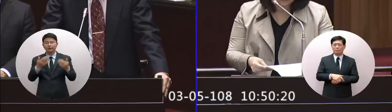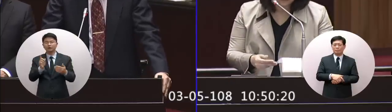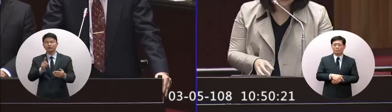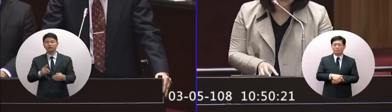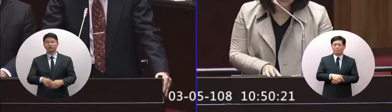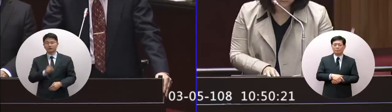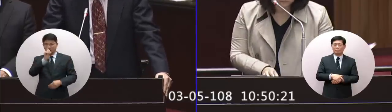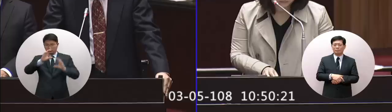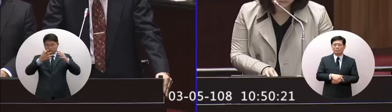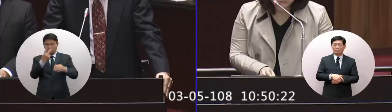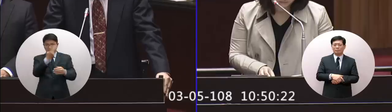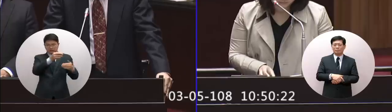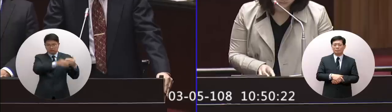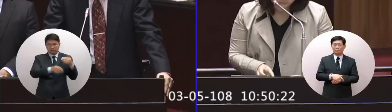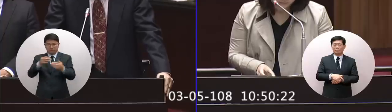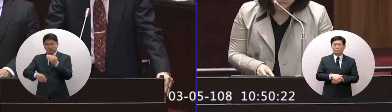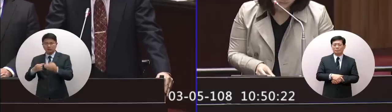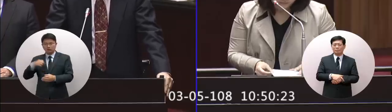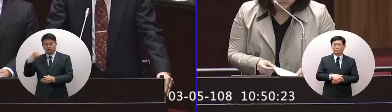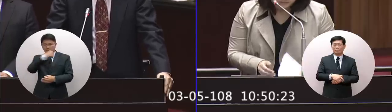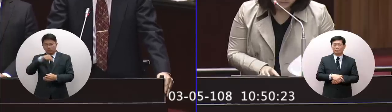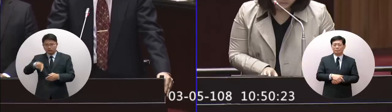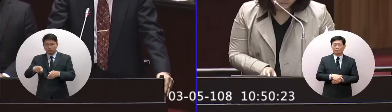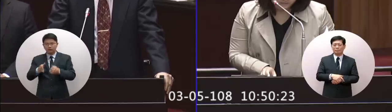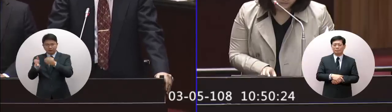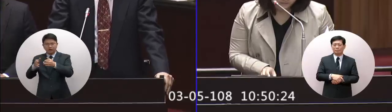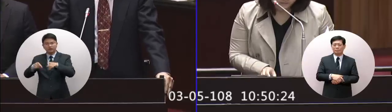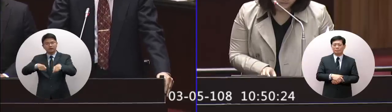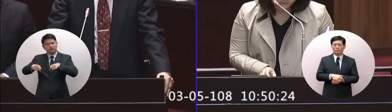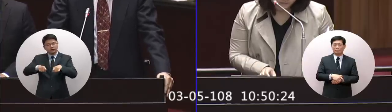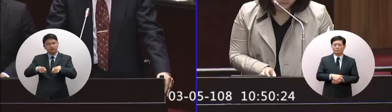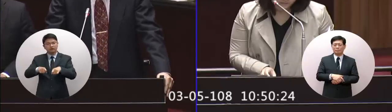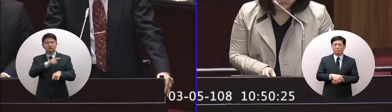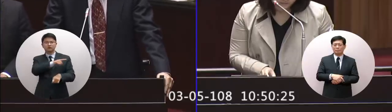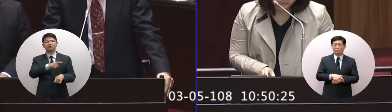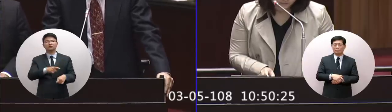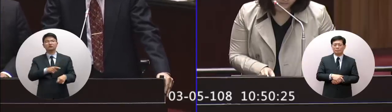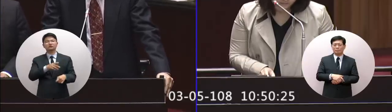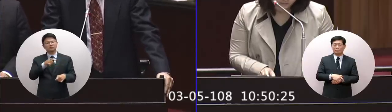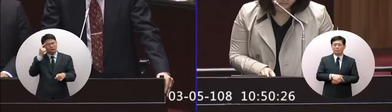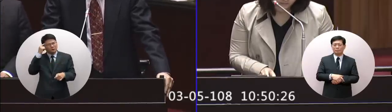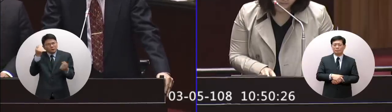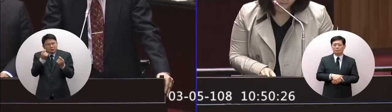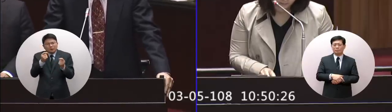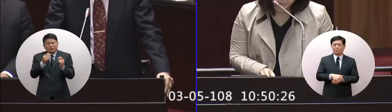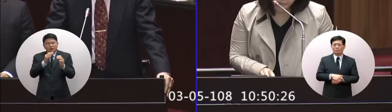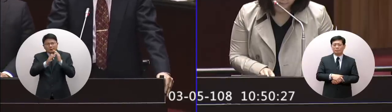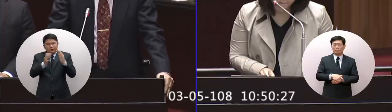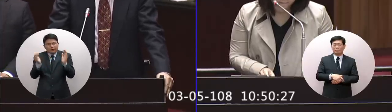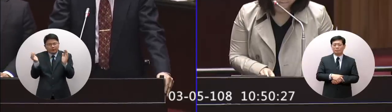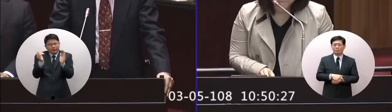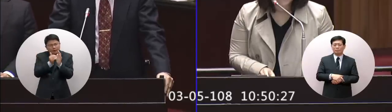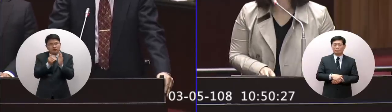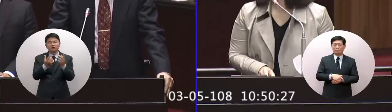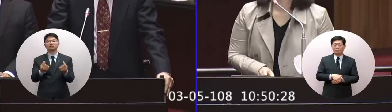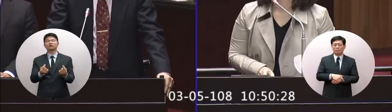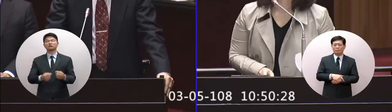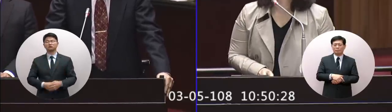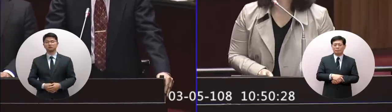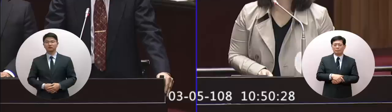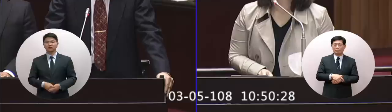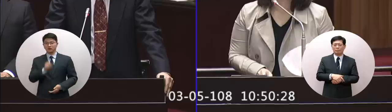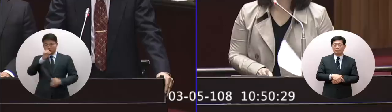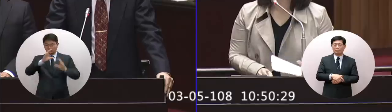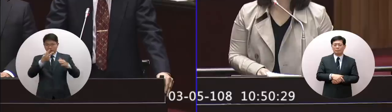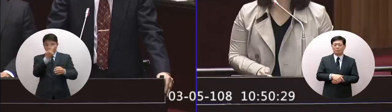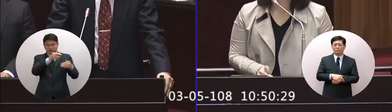国两制台湾方案这个部分啊，已经是兵临城下啊。我们相信一国两制台